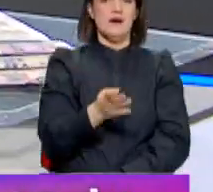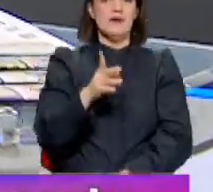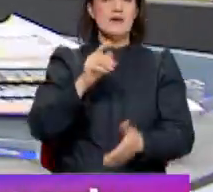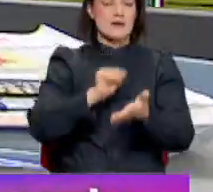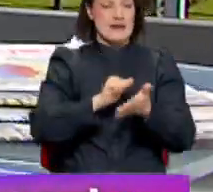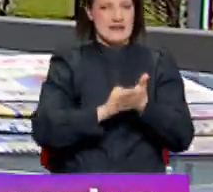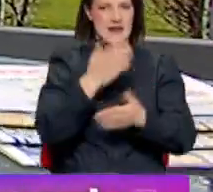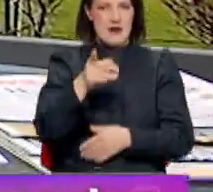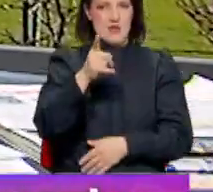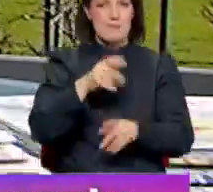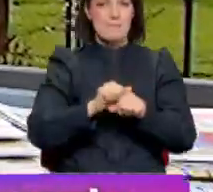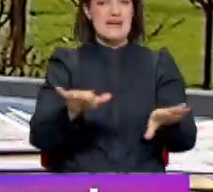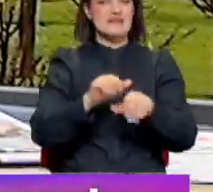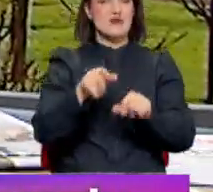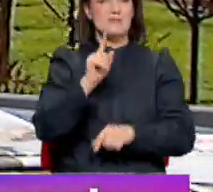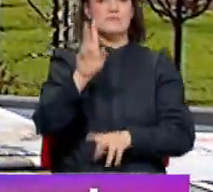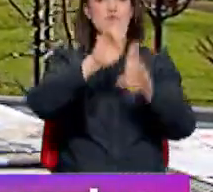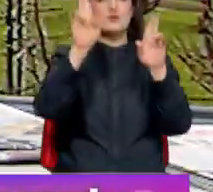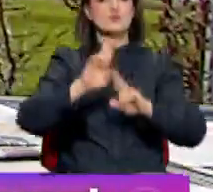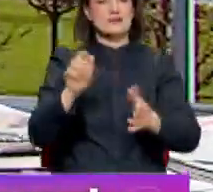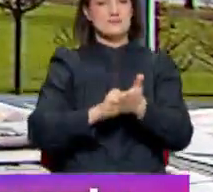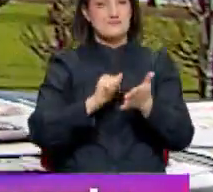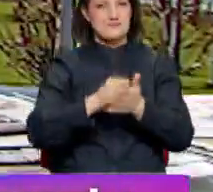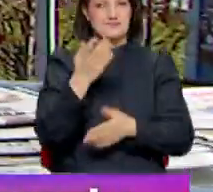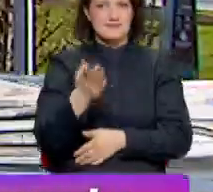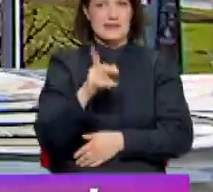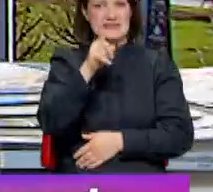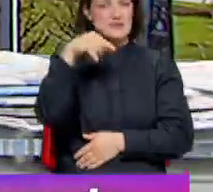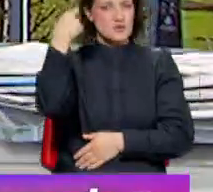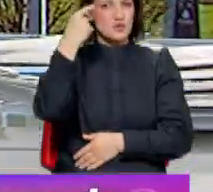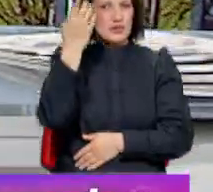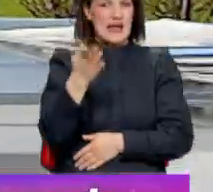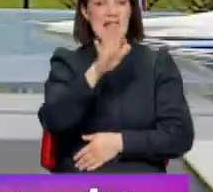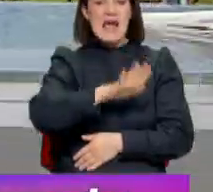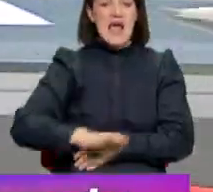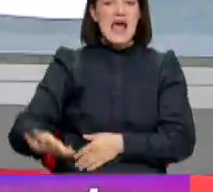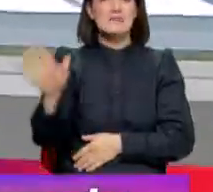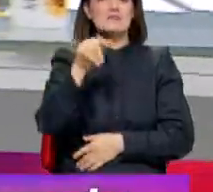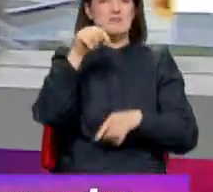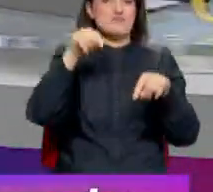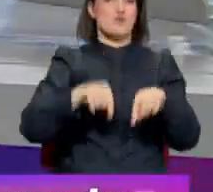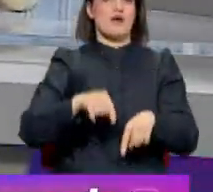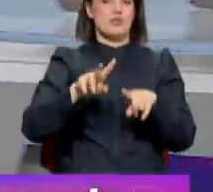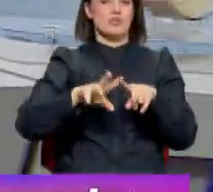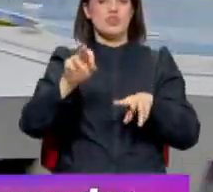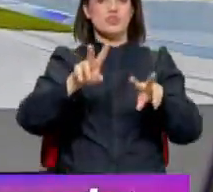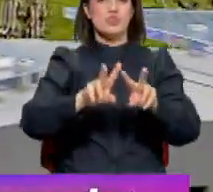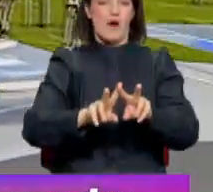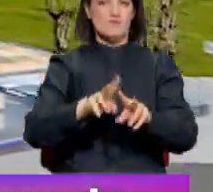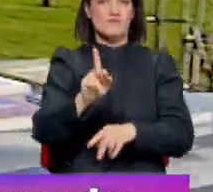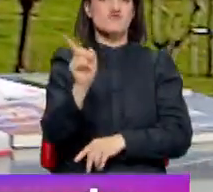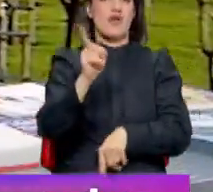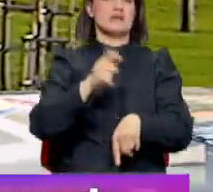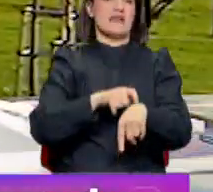Yerel gazeteler, onları da paylaşalım. Ulusal gazeteler, yerel gazeteler, sizin düşünceleriniz hepsi bu ekranda, nav ekranlarında